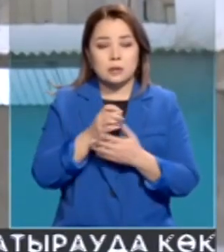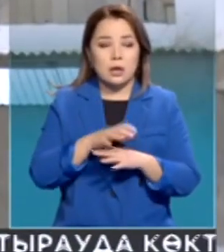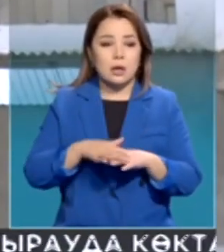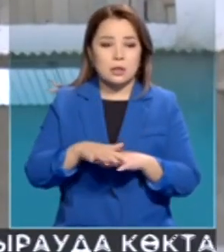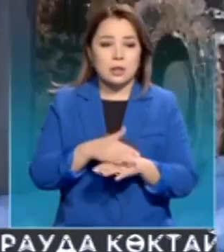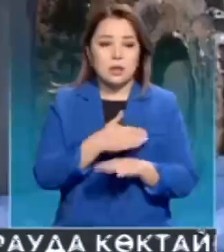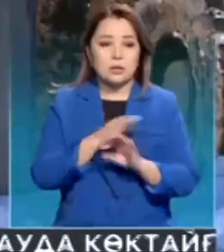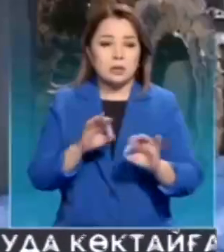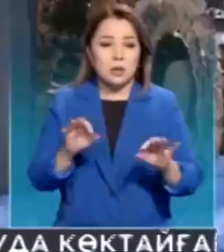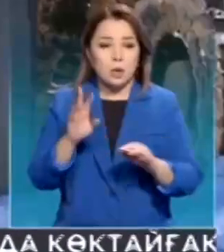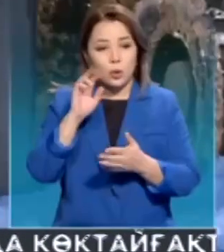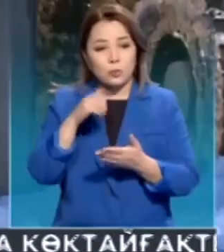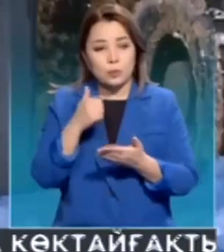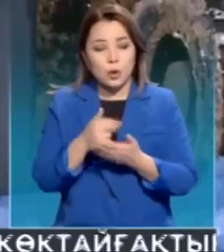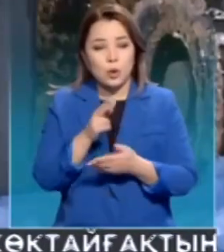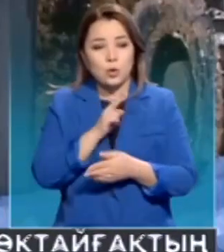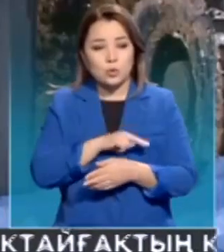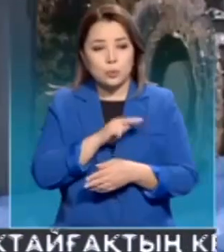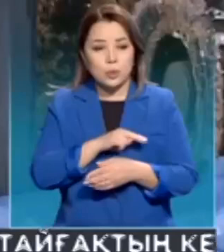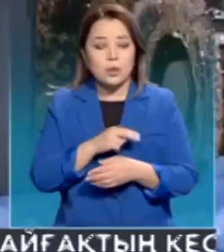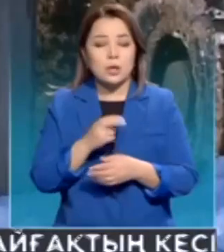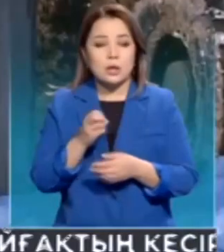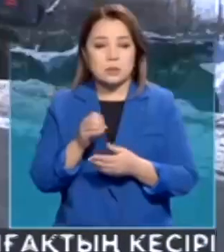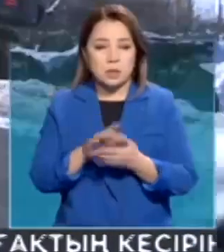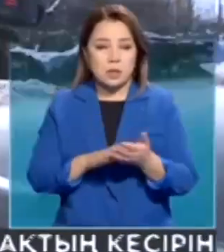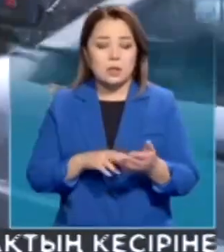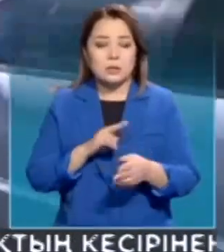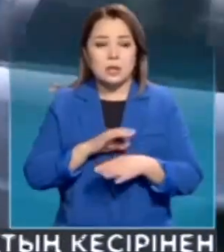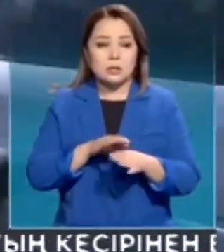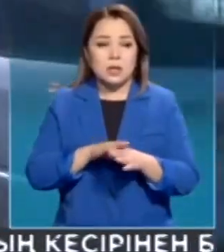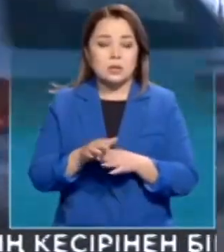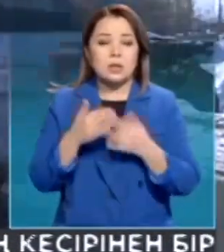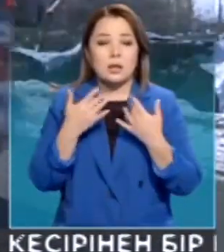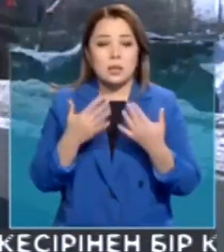халық қалаулылары үкіметтен жұмысты ширатуды талап етті.